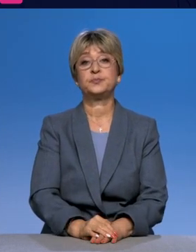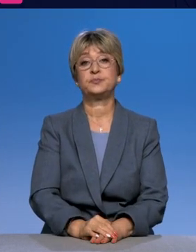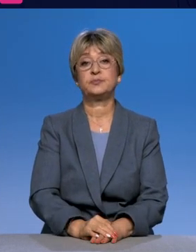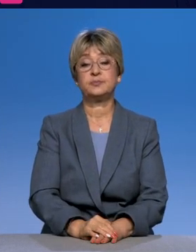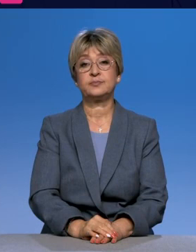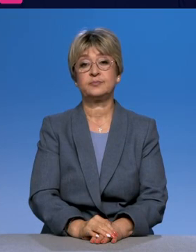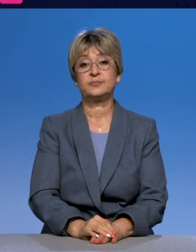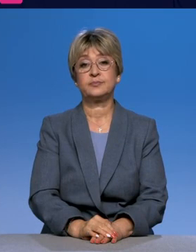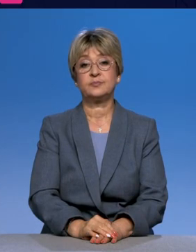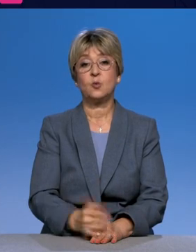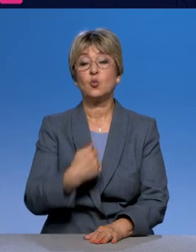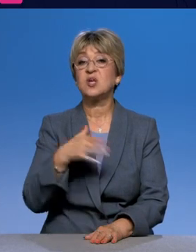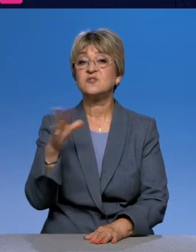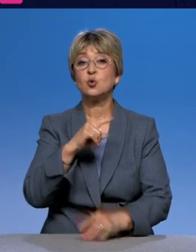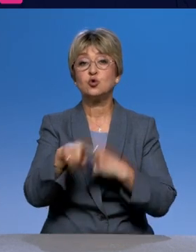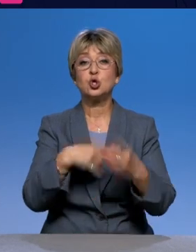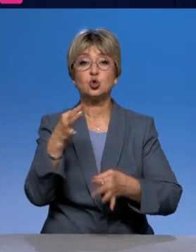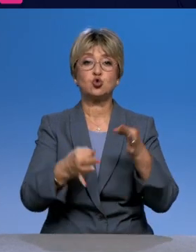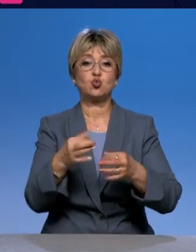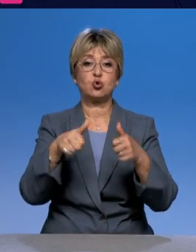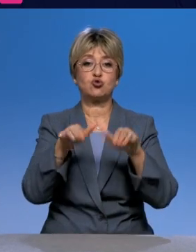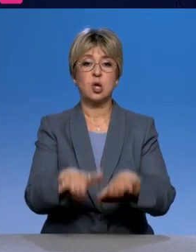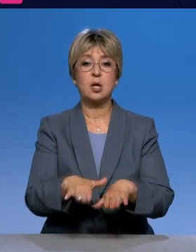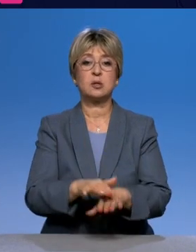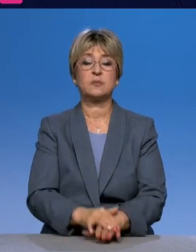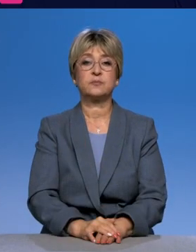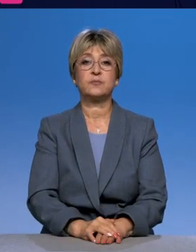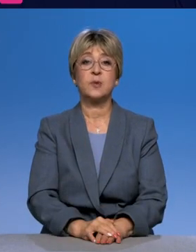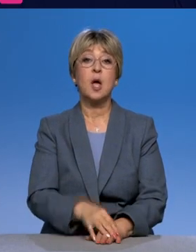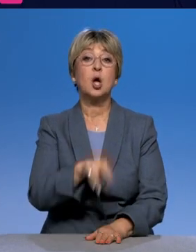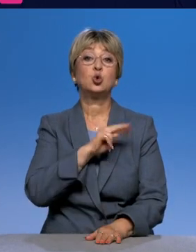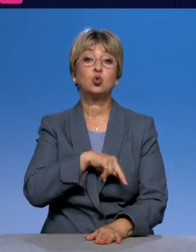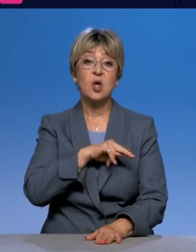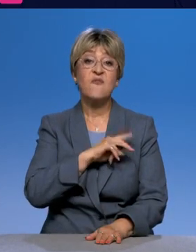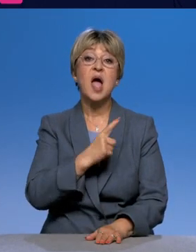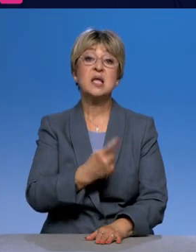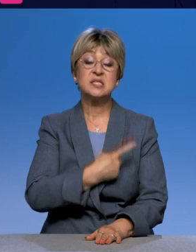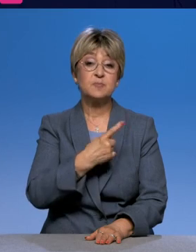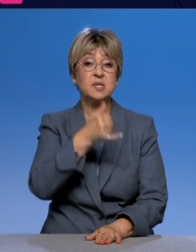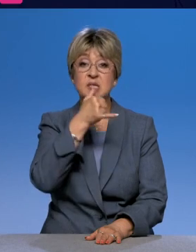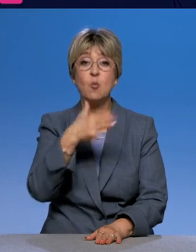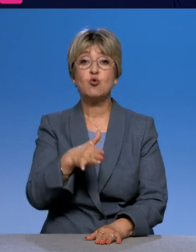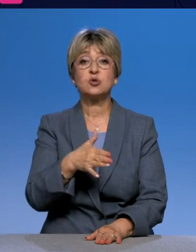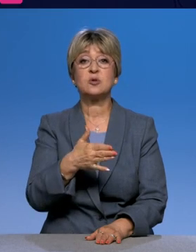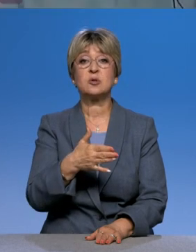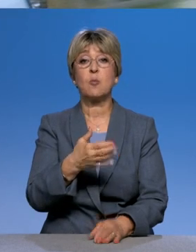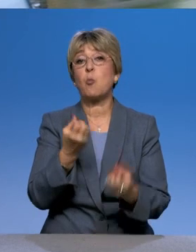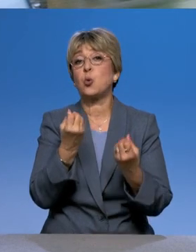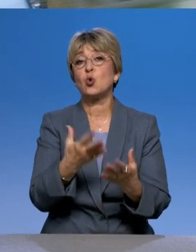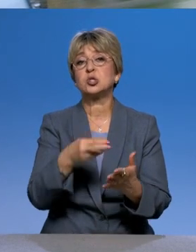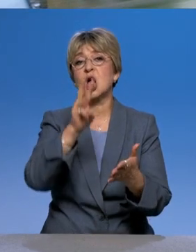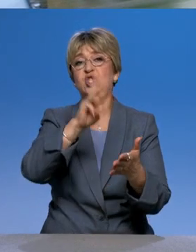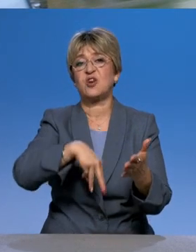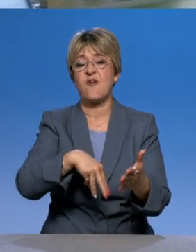У нас все через суды решается. Конечно, решается. Трудовая инспекция не может просто так оштрафовать. Спасибо большое, Алексей Михайлович. Алексей Мазуров с нами был на